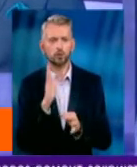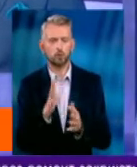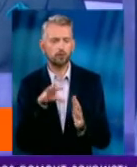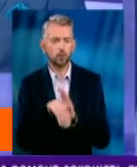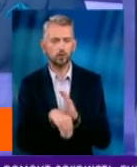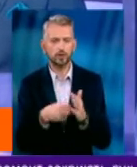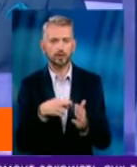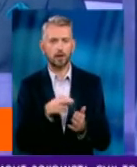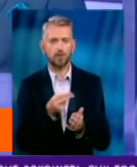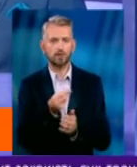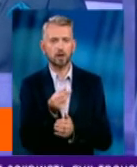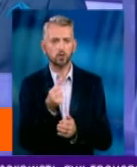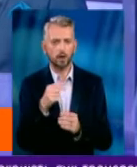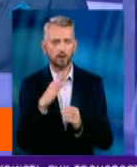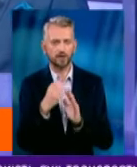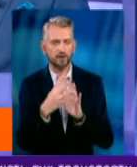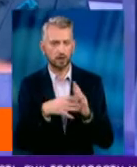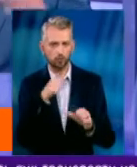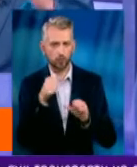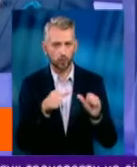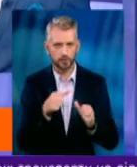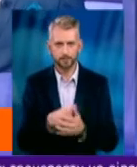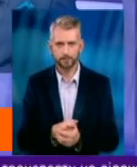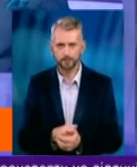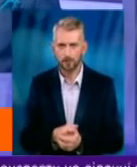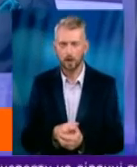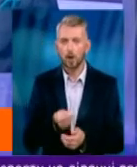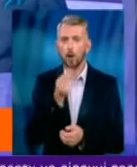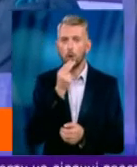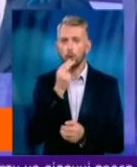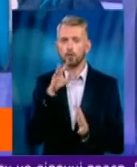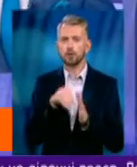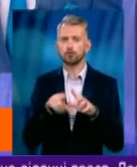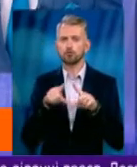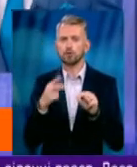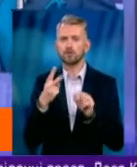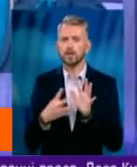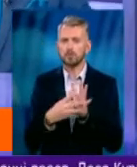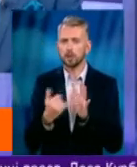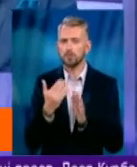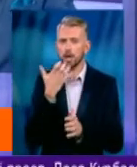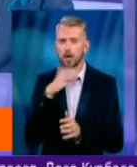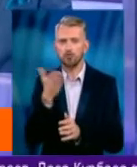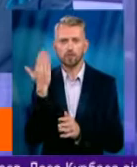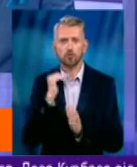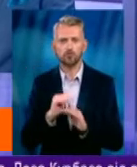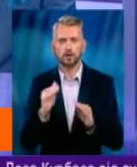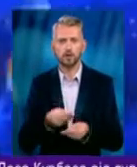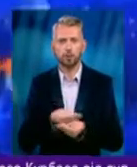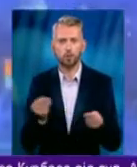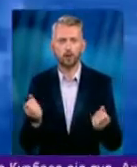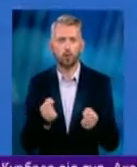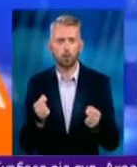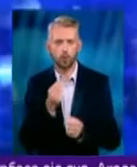включені для фінансування в 2019 році. Ну що ж, обіди в 29-й школі тепер гарячі. Раніше дітям подавали